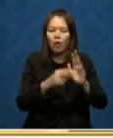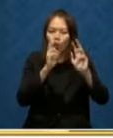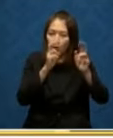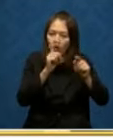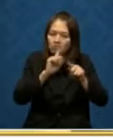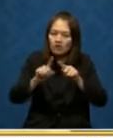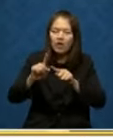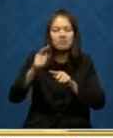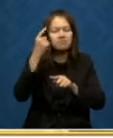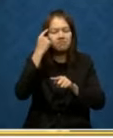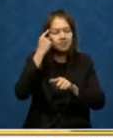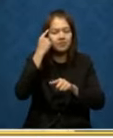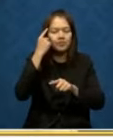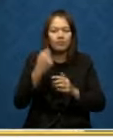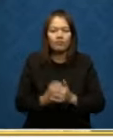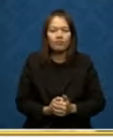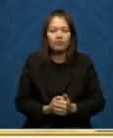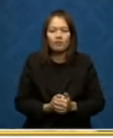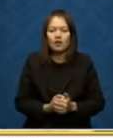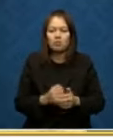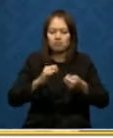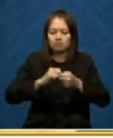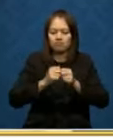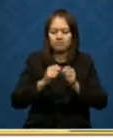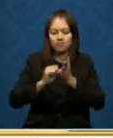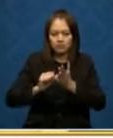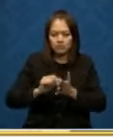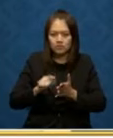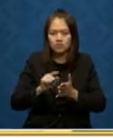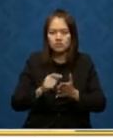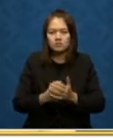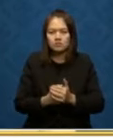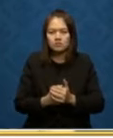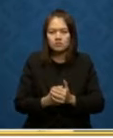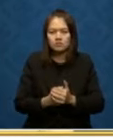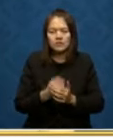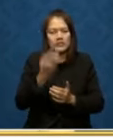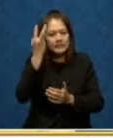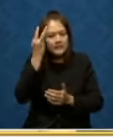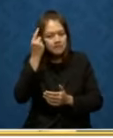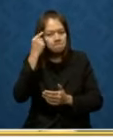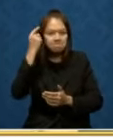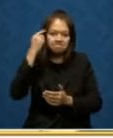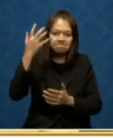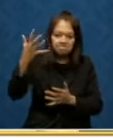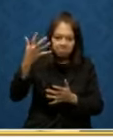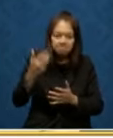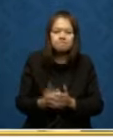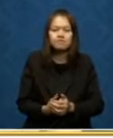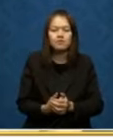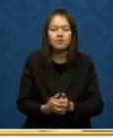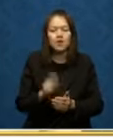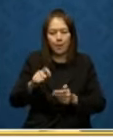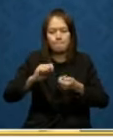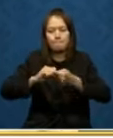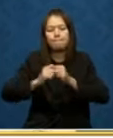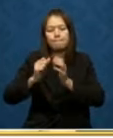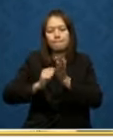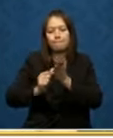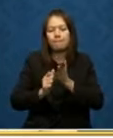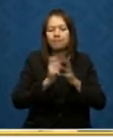ตามนะครับเพราะผมถือว่าเป็นการแก้ปัญหาแบบไร้ความคิดไร้สติปัญญามันจะต้องแก้ปัญหาให้